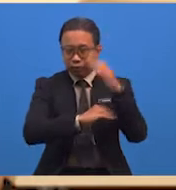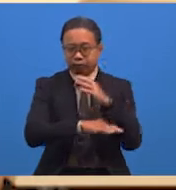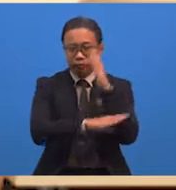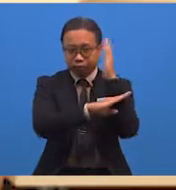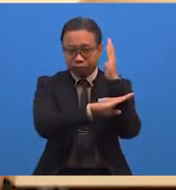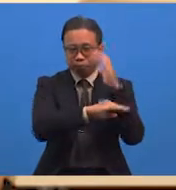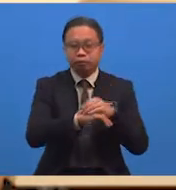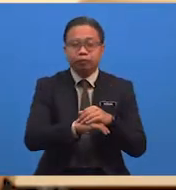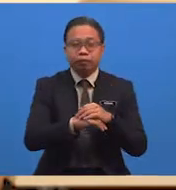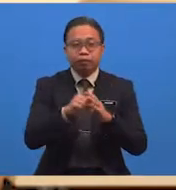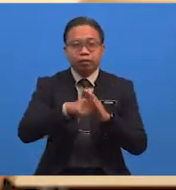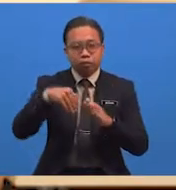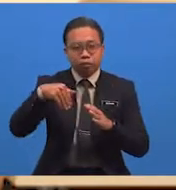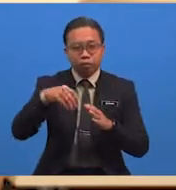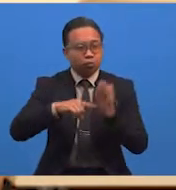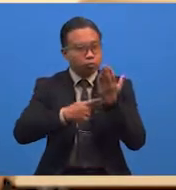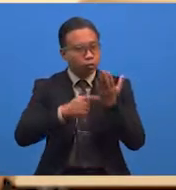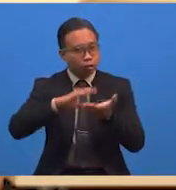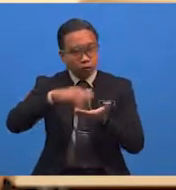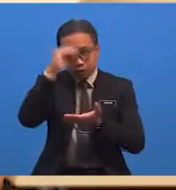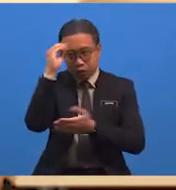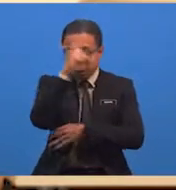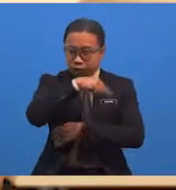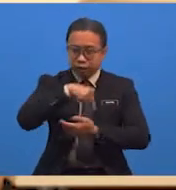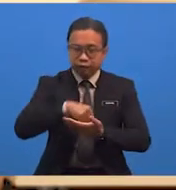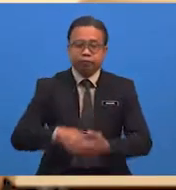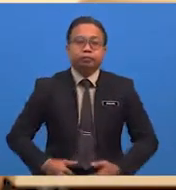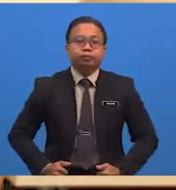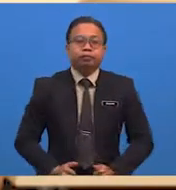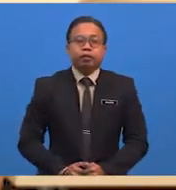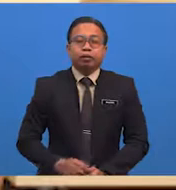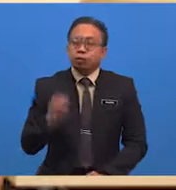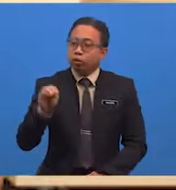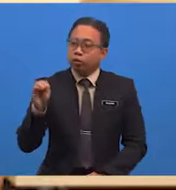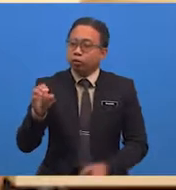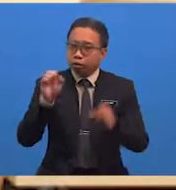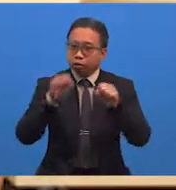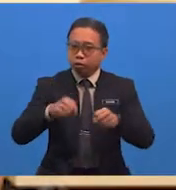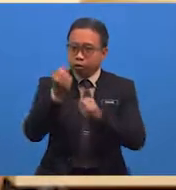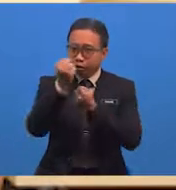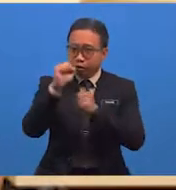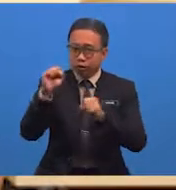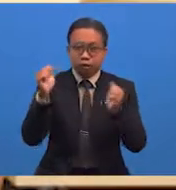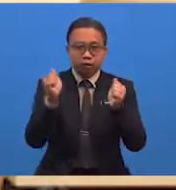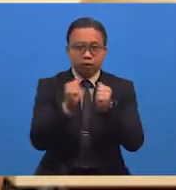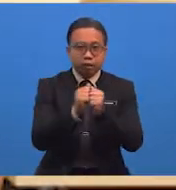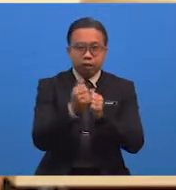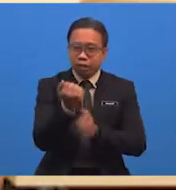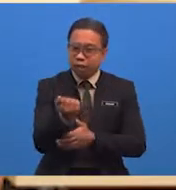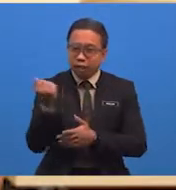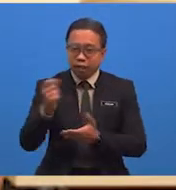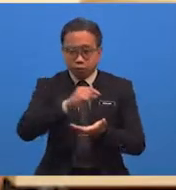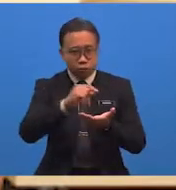Sebelum kita memulakan pembelajaran pada hari ini, murid-murid boleh bersedia dengan alat